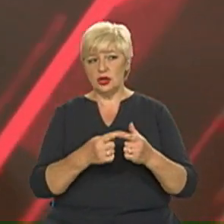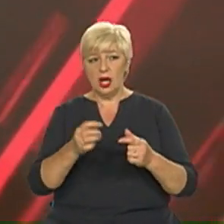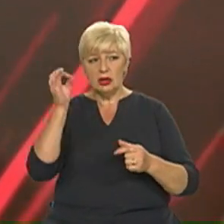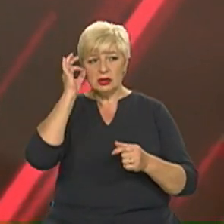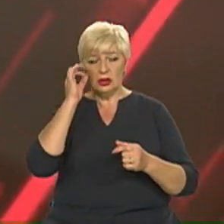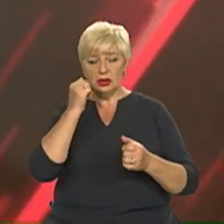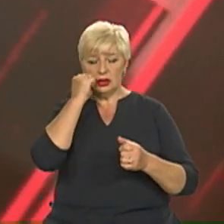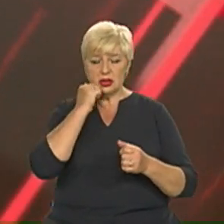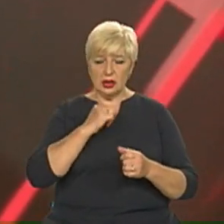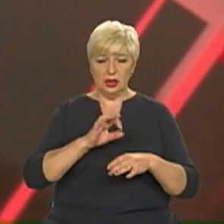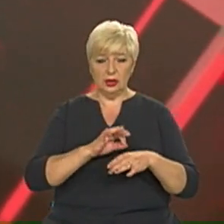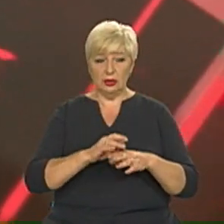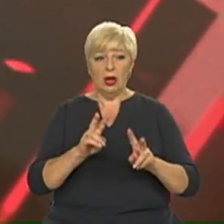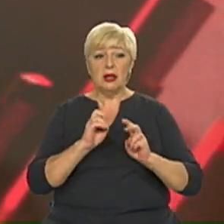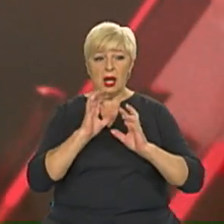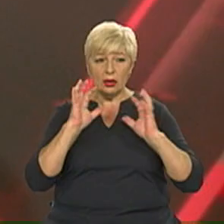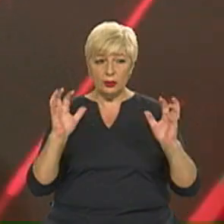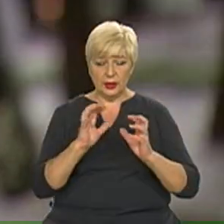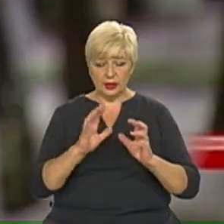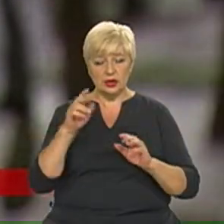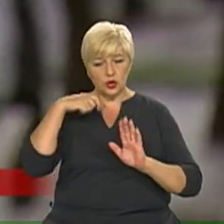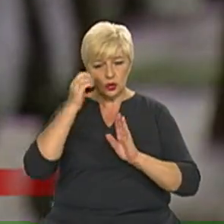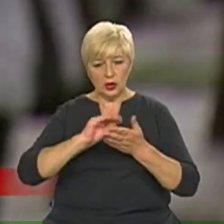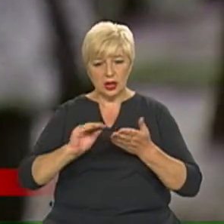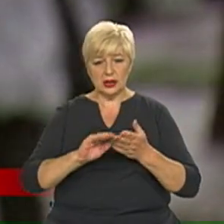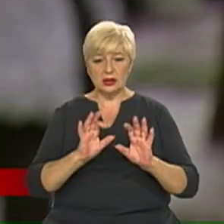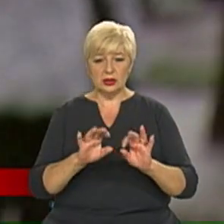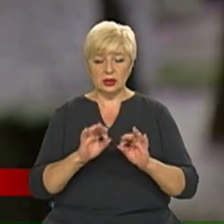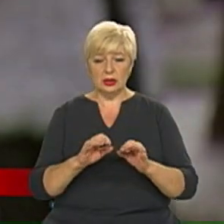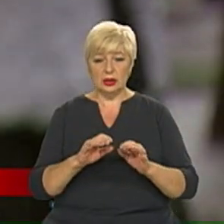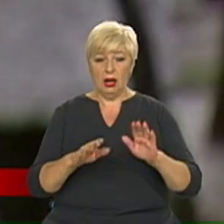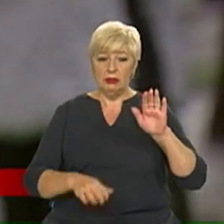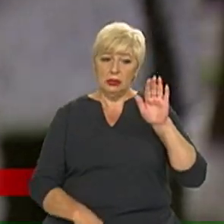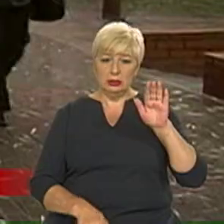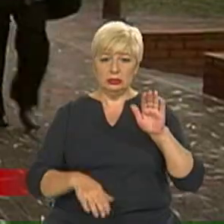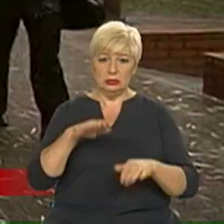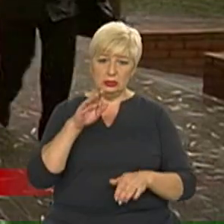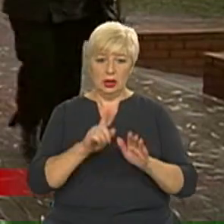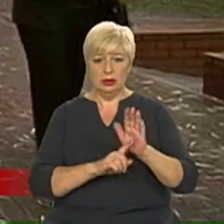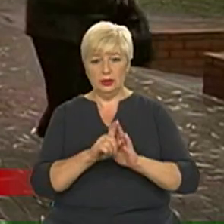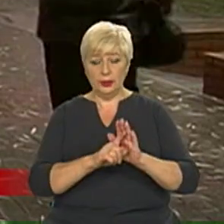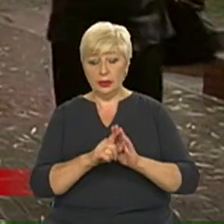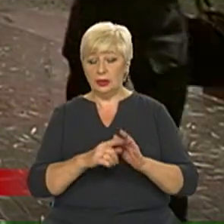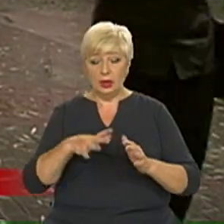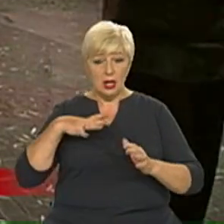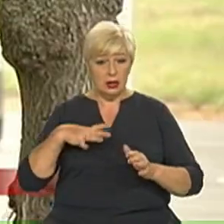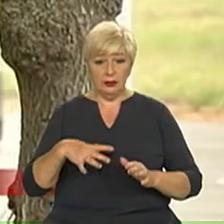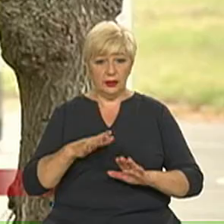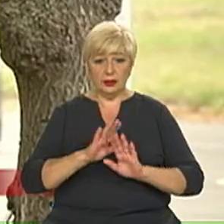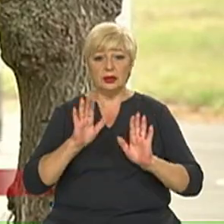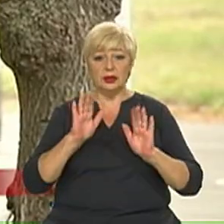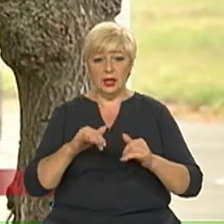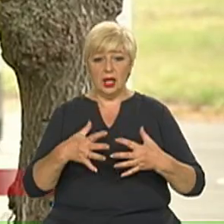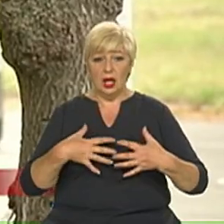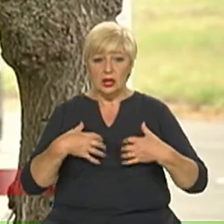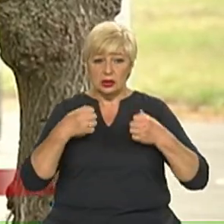цього вберегтись, наші журналісти розкажуть. Різкий перепад температур і тиску не витримають навіть